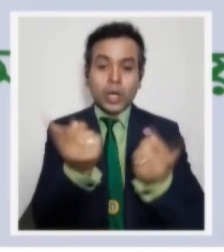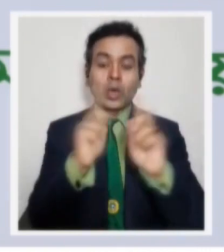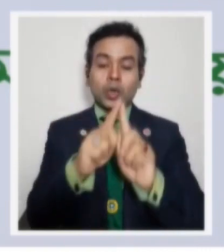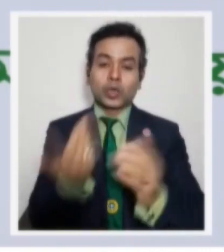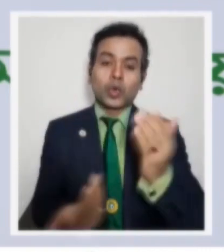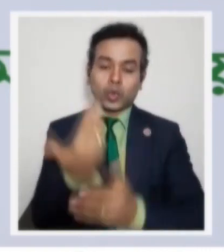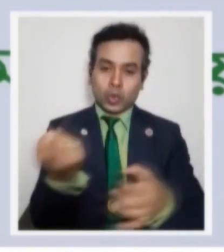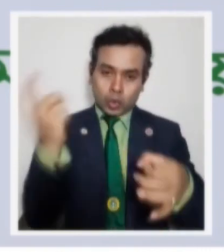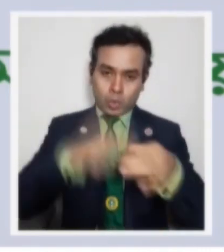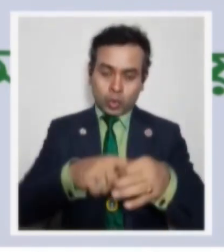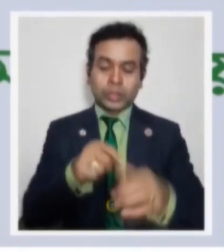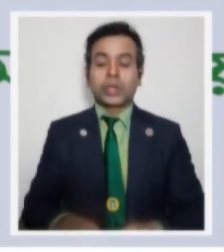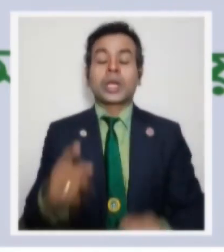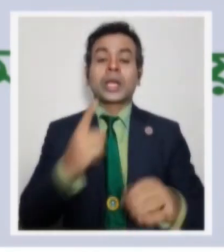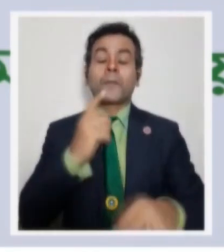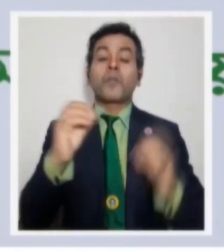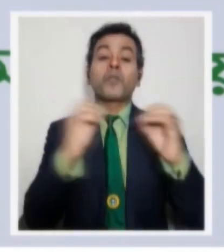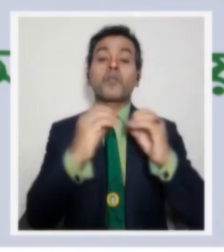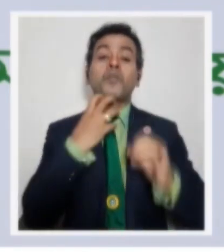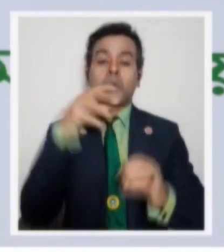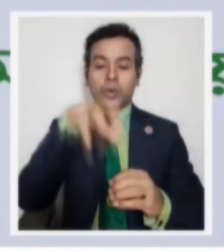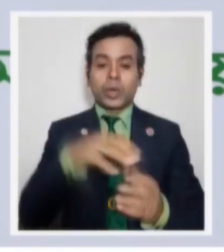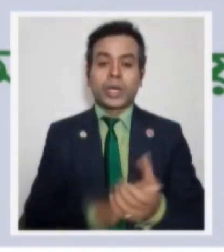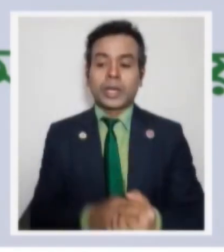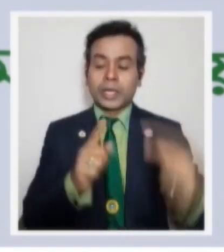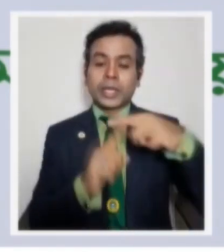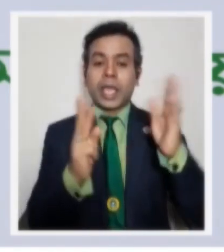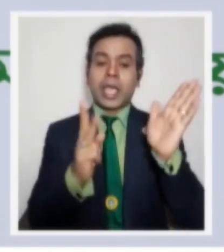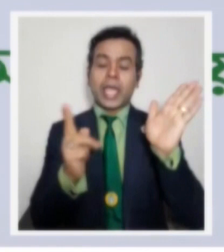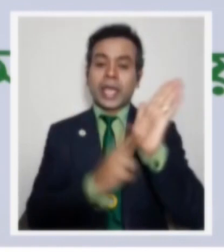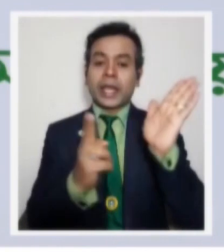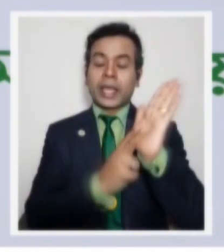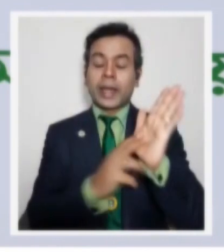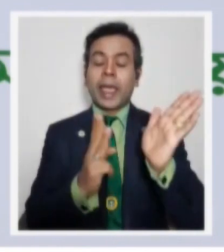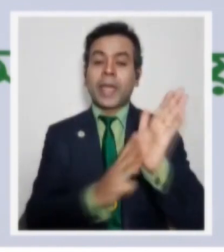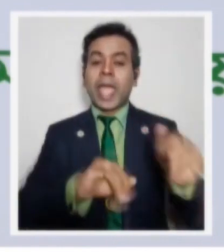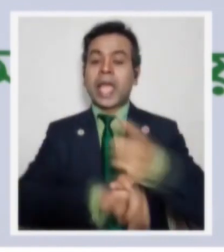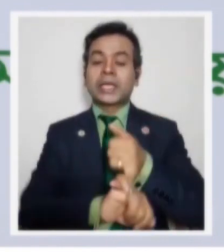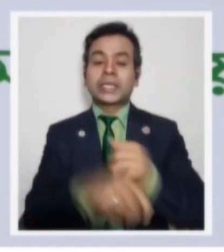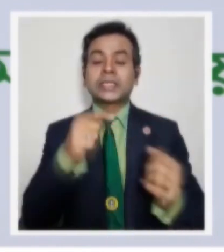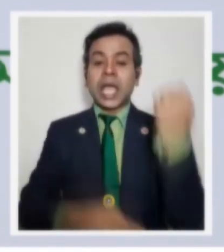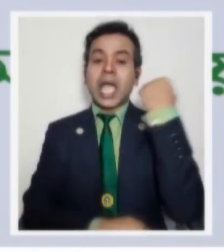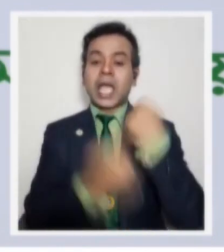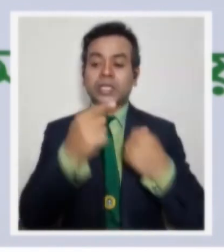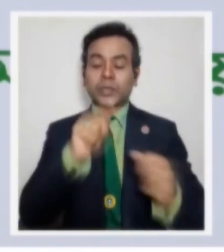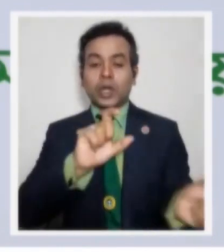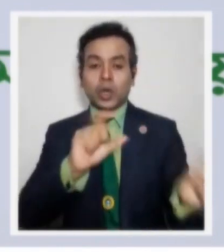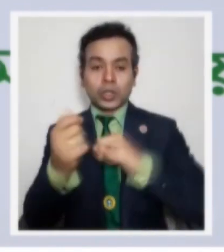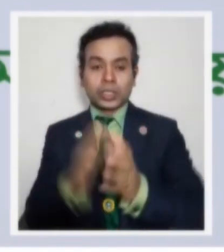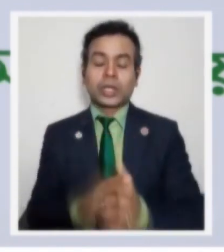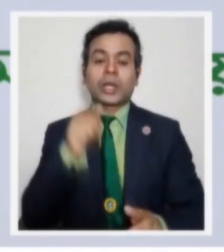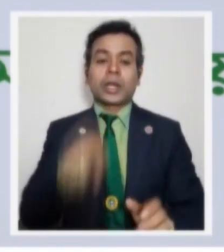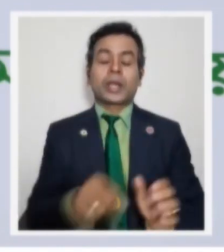হয়েছে। তবে আজকে আরেকটি নতুন পরীক্ষাগার যুক্ত হয়েছে, সেটা হলো ঢাকার বাইরে বগুড়ায়